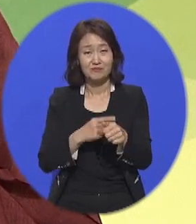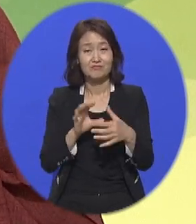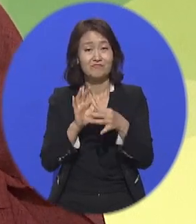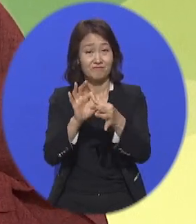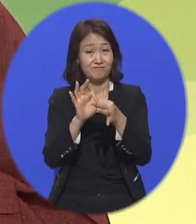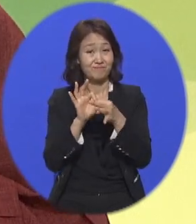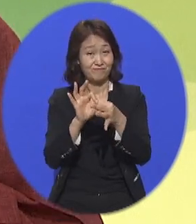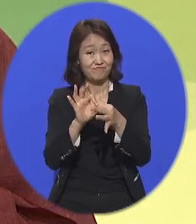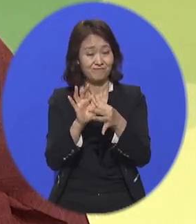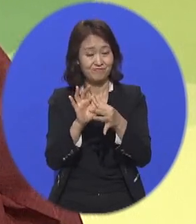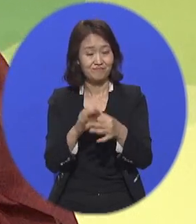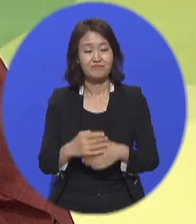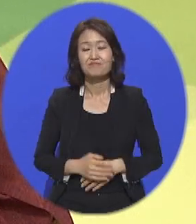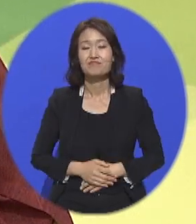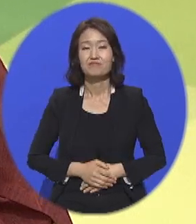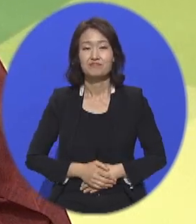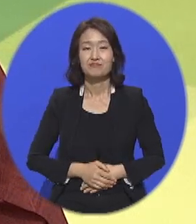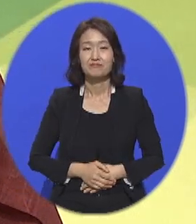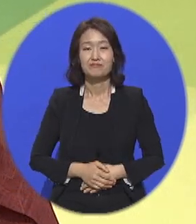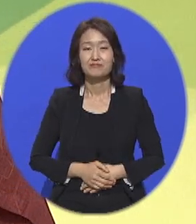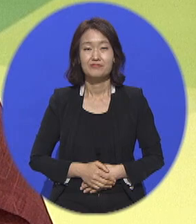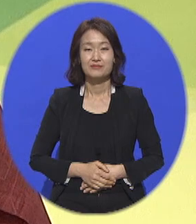하겠습니다. 먼저